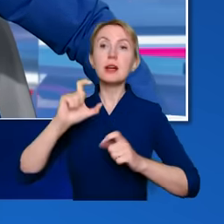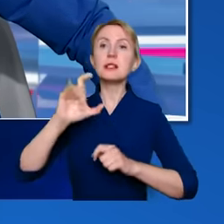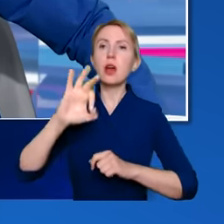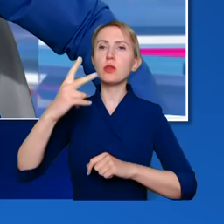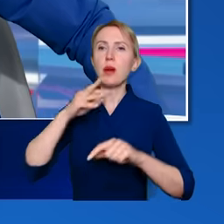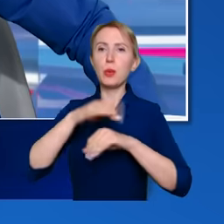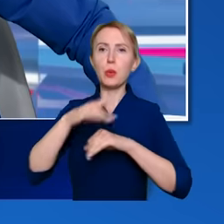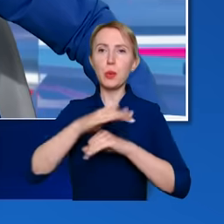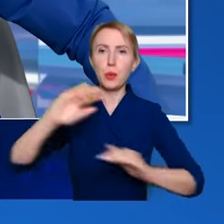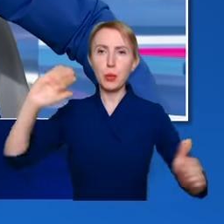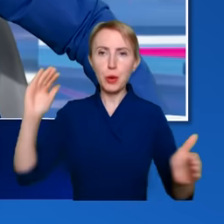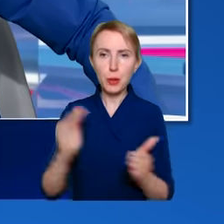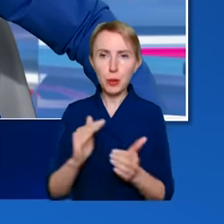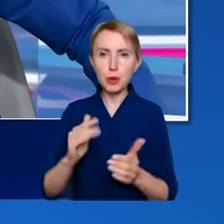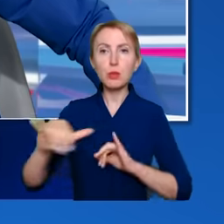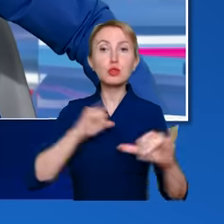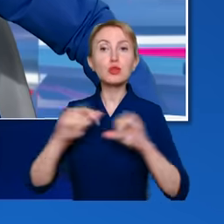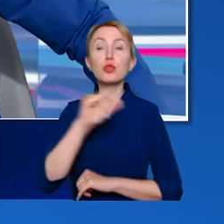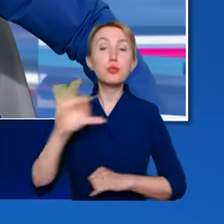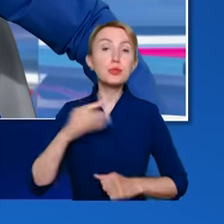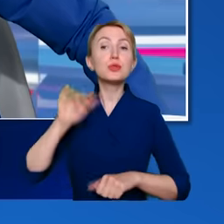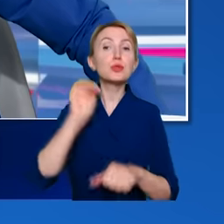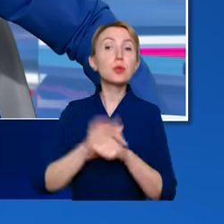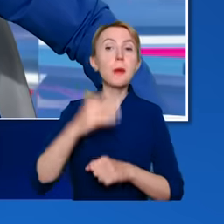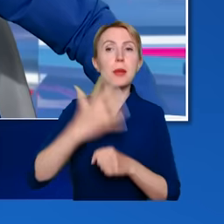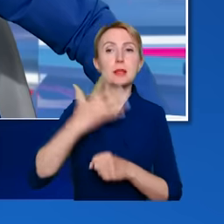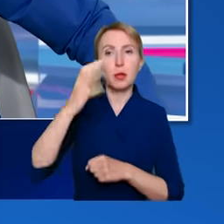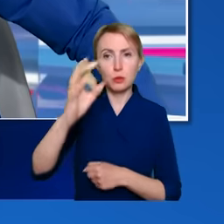że rząd Prawa i Sprawiedliwości zgodził się na 55%